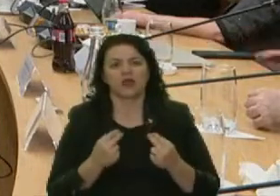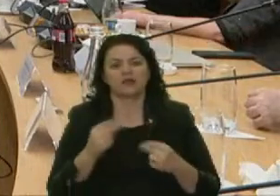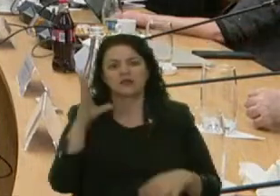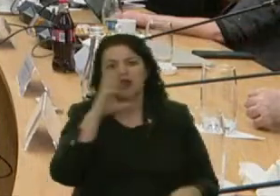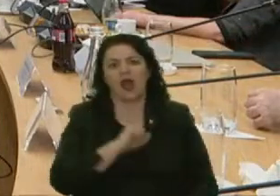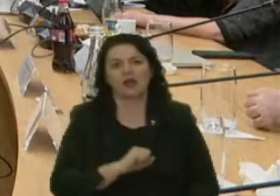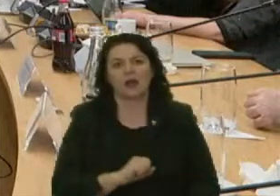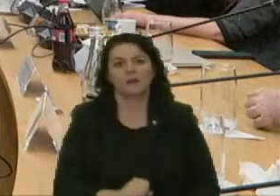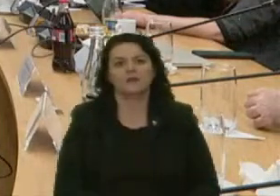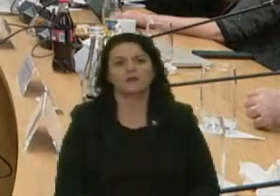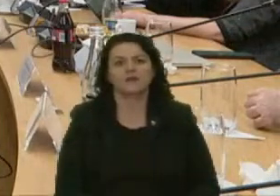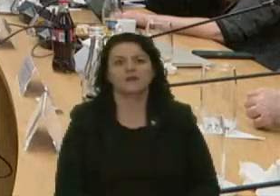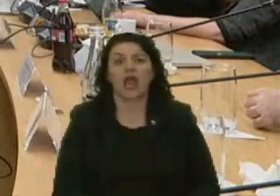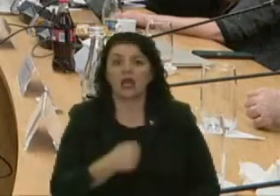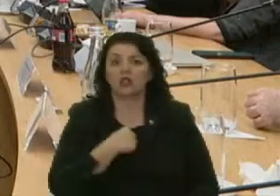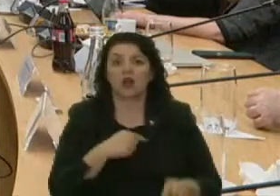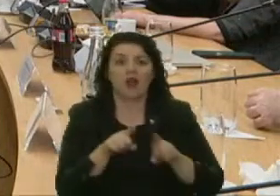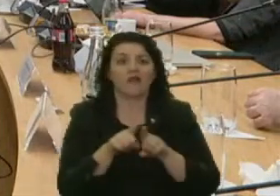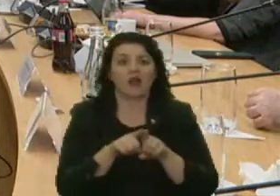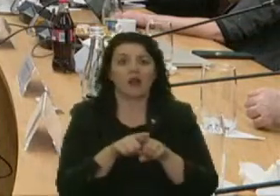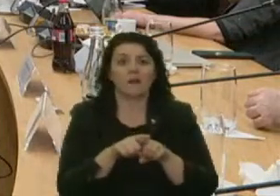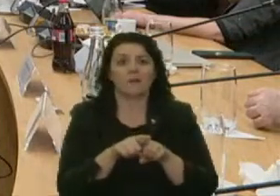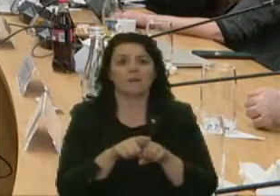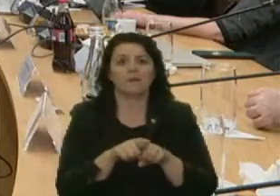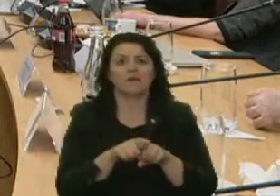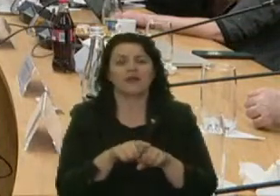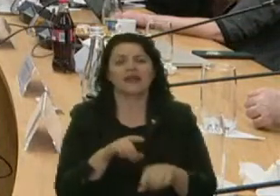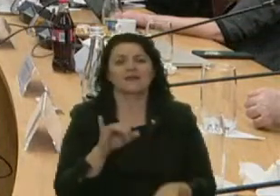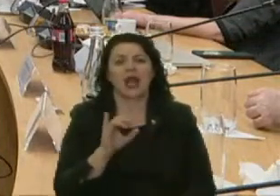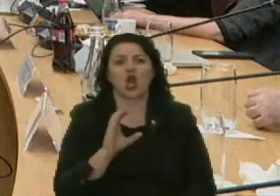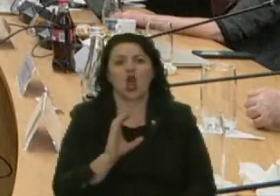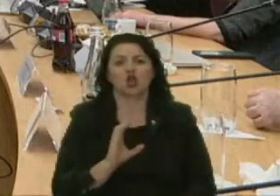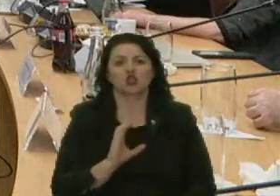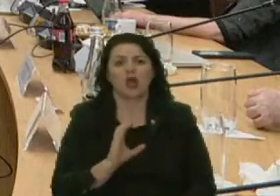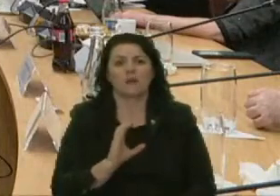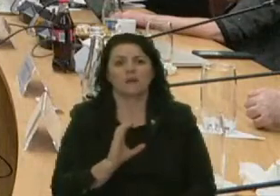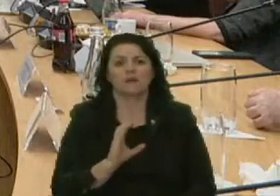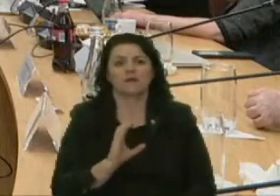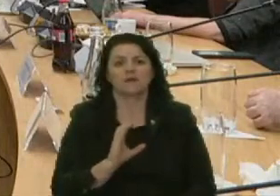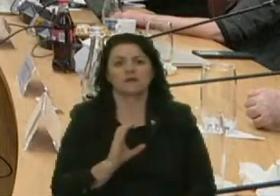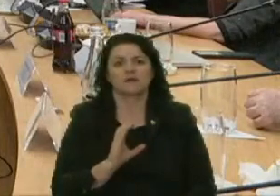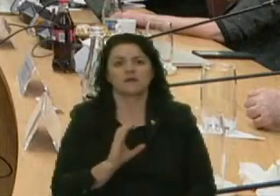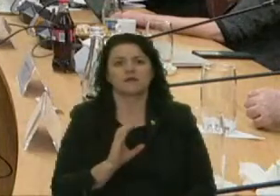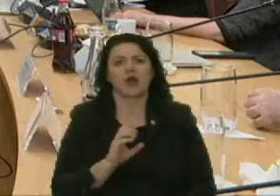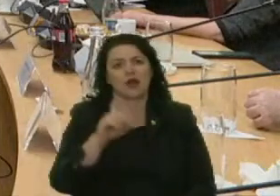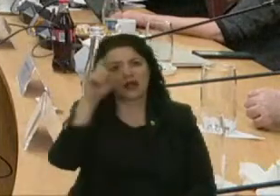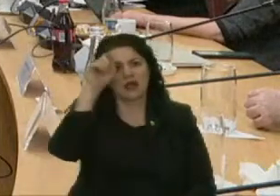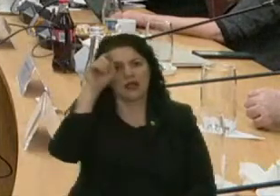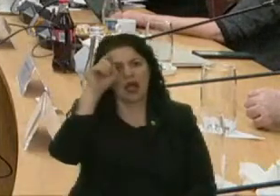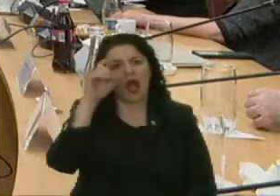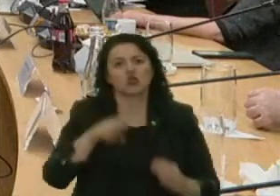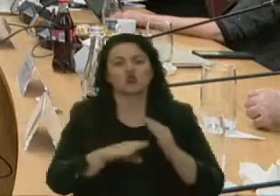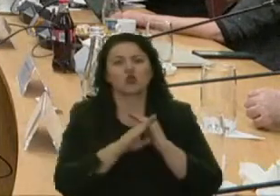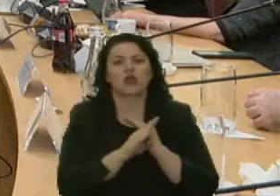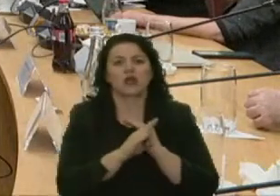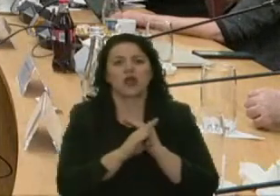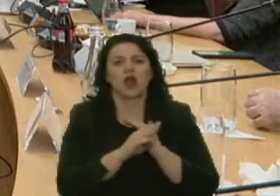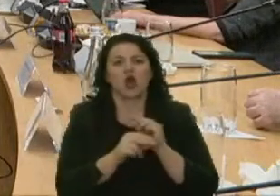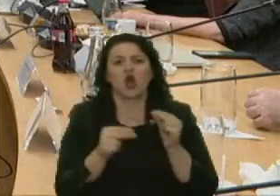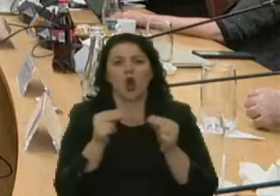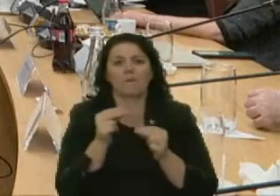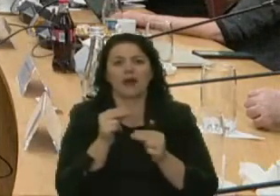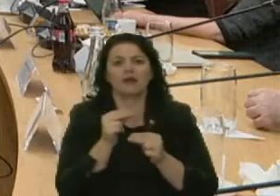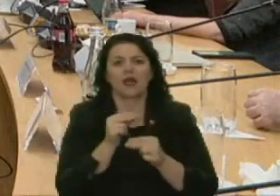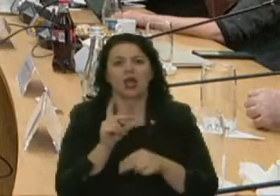eu sunt regizor și manager cultural i SP clă mă numes prezentați Ok în regulă cred că ajută în completarea ce a zis colegul meu